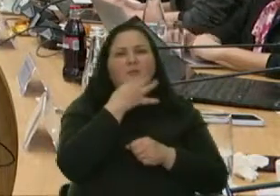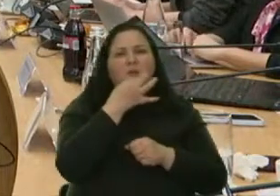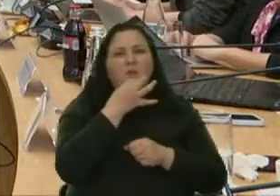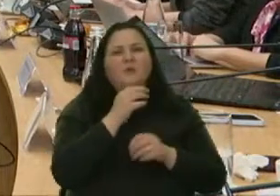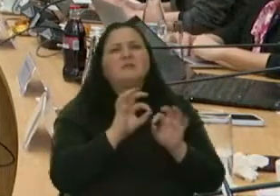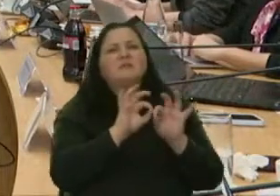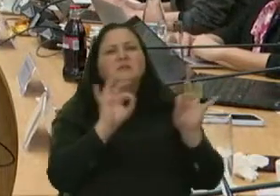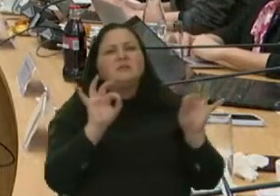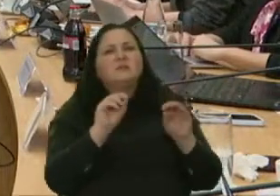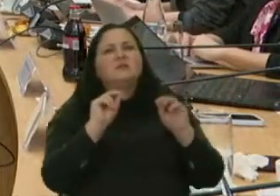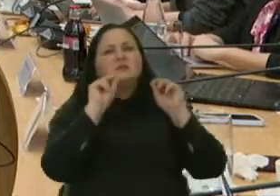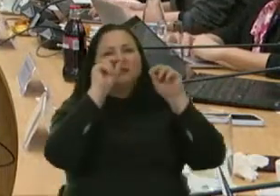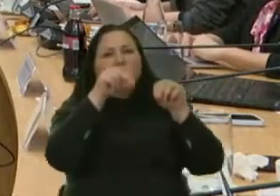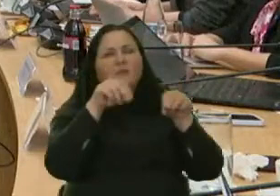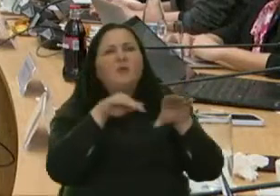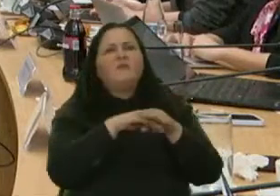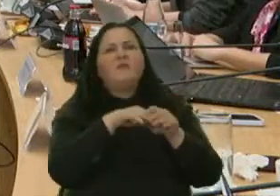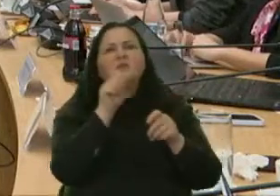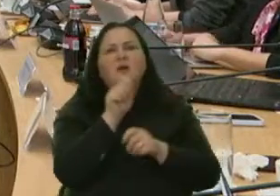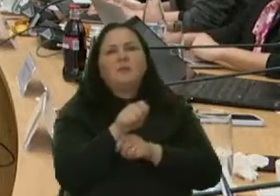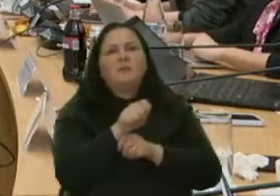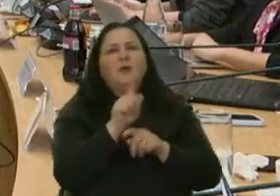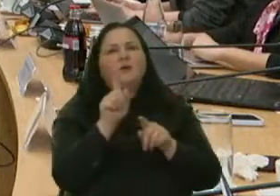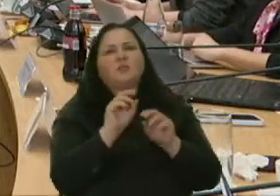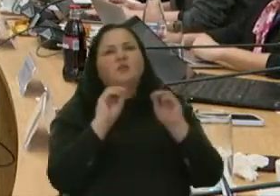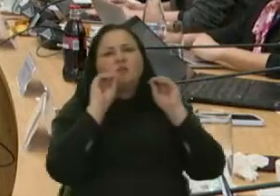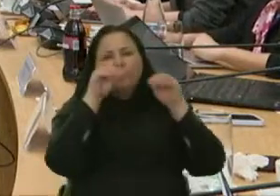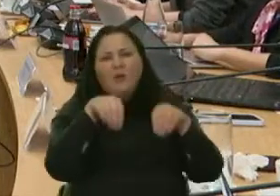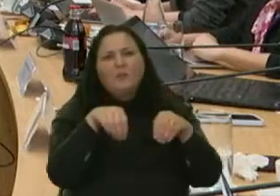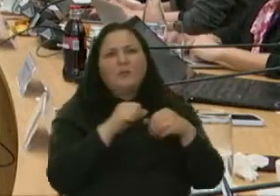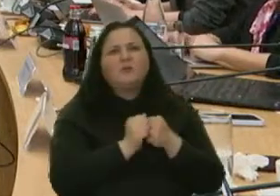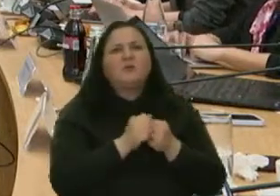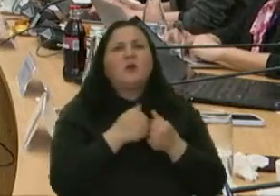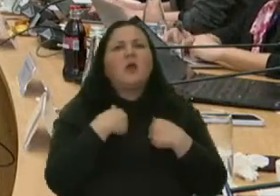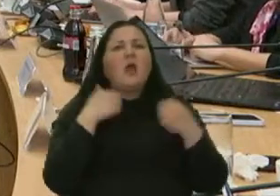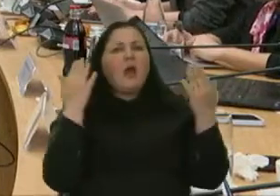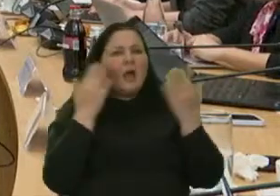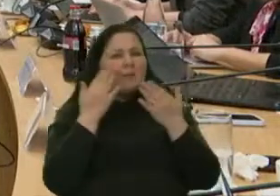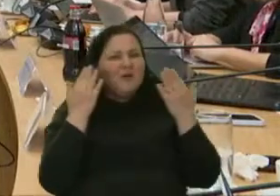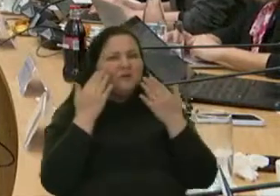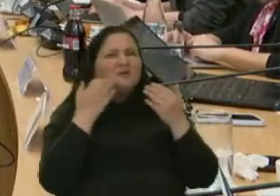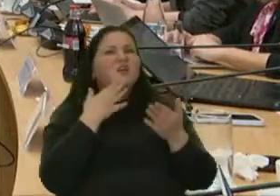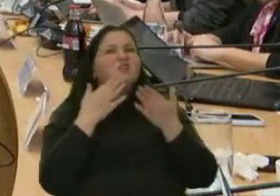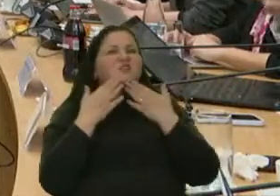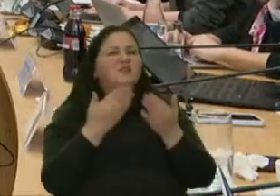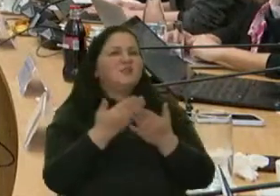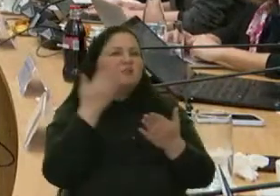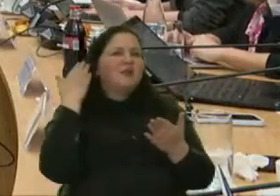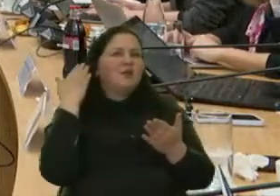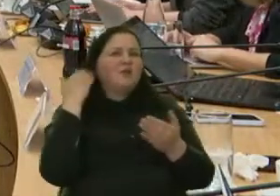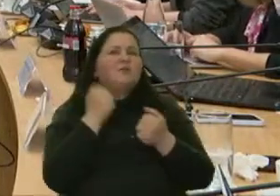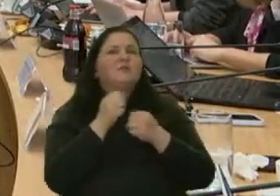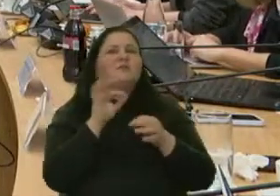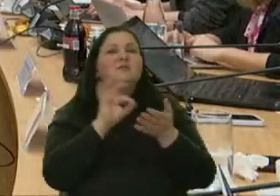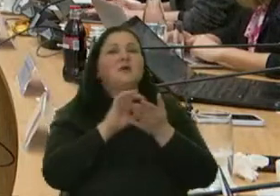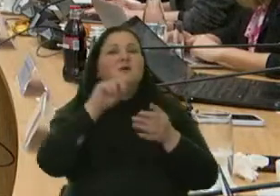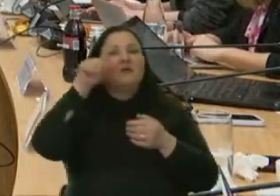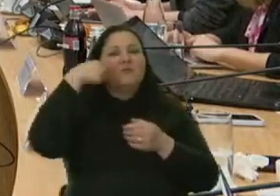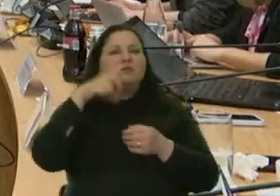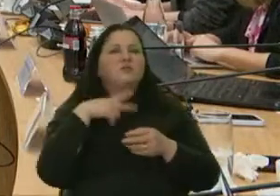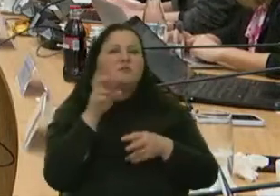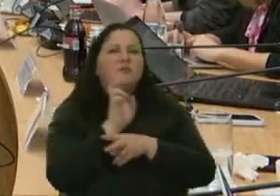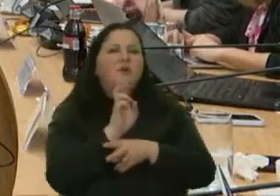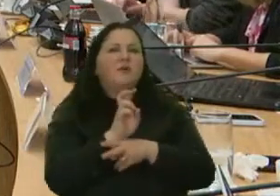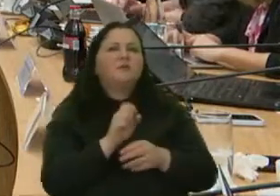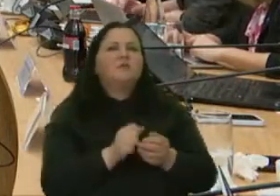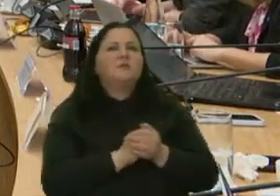supusă la vot amendamentul așa nu l mai supuneți la vot am învățat lecția la ședința trecută data viitoare vom fi mai atenți